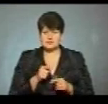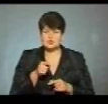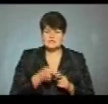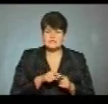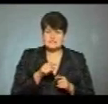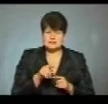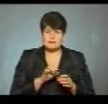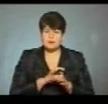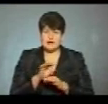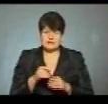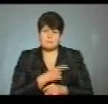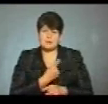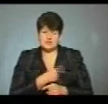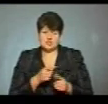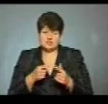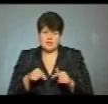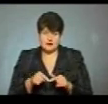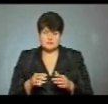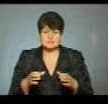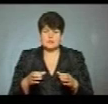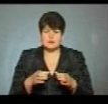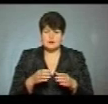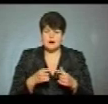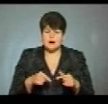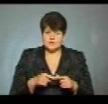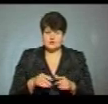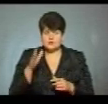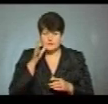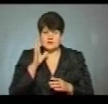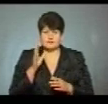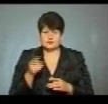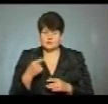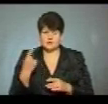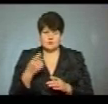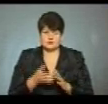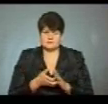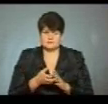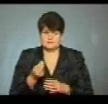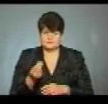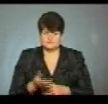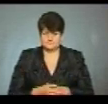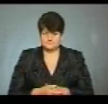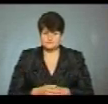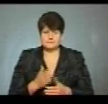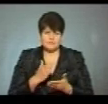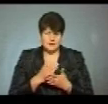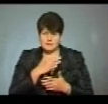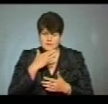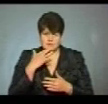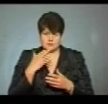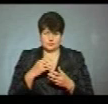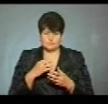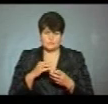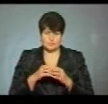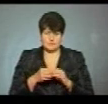проєктом, медична галузь і галузь освіти на Тернопільщині будуть недофінансовані. Ми маємо достатньо багато проблем в сфері